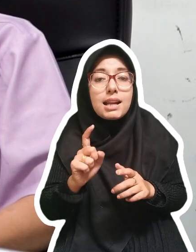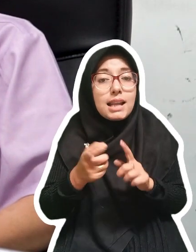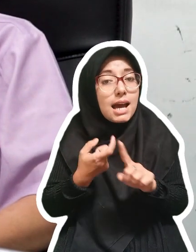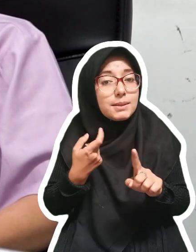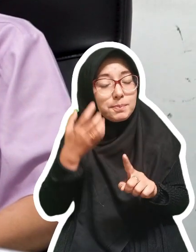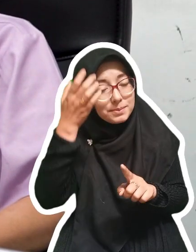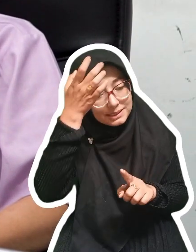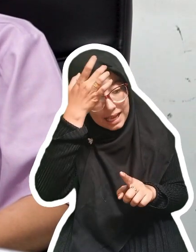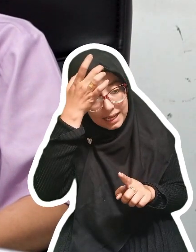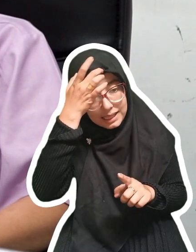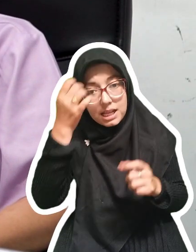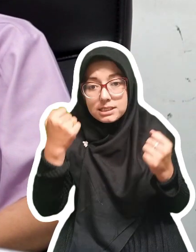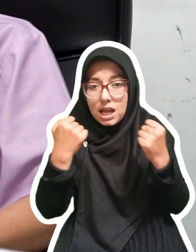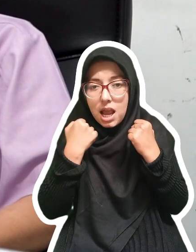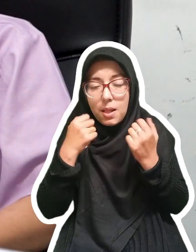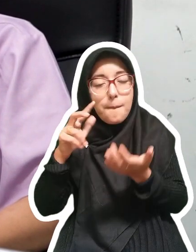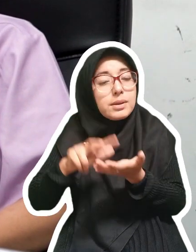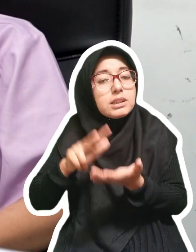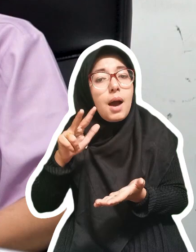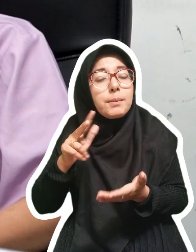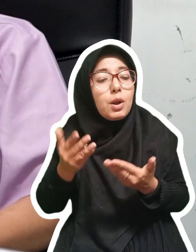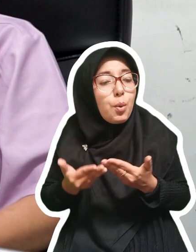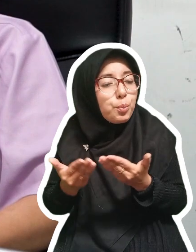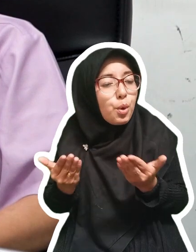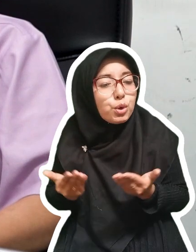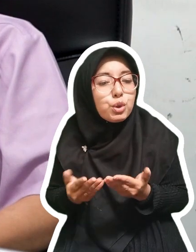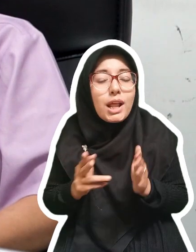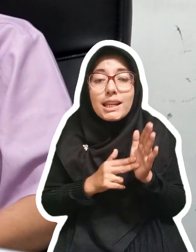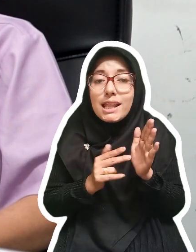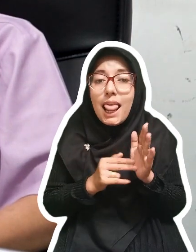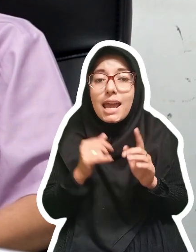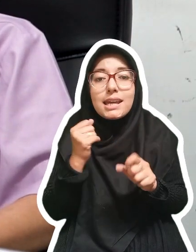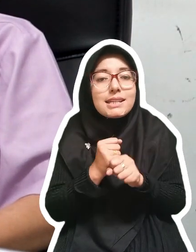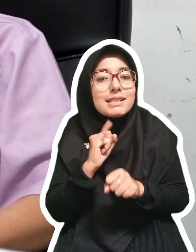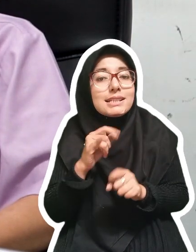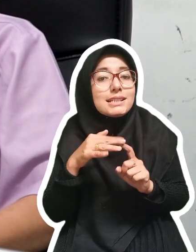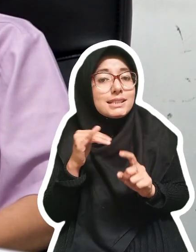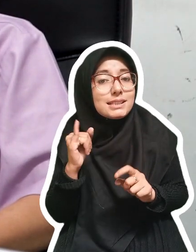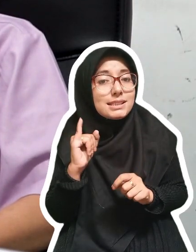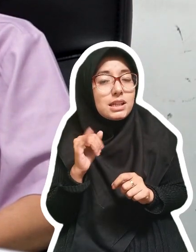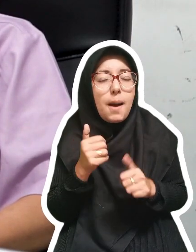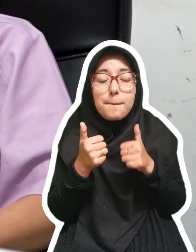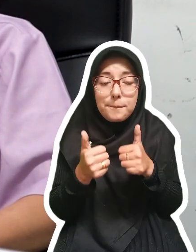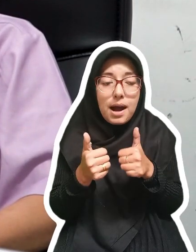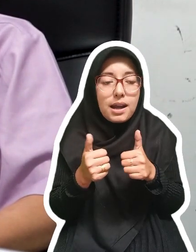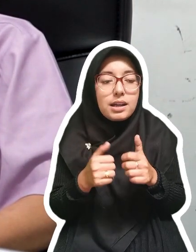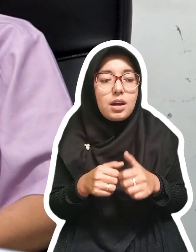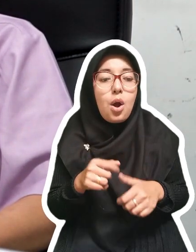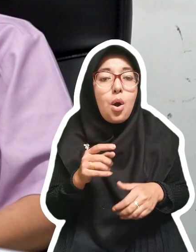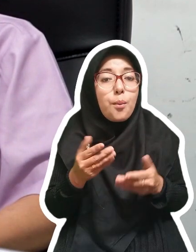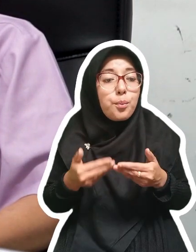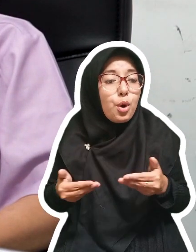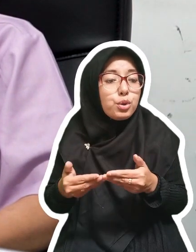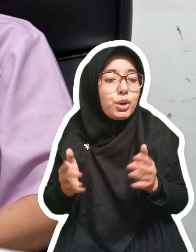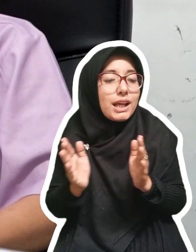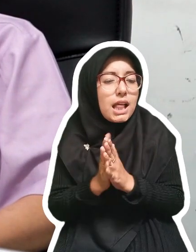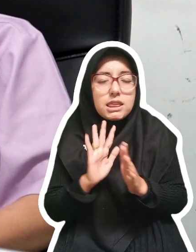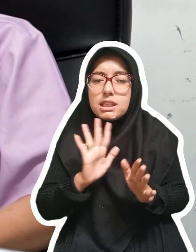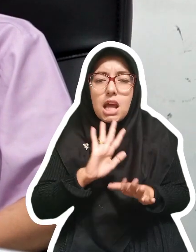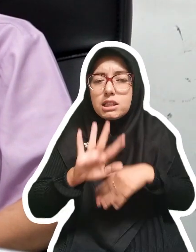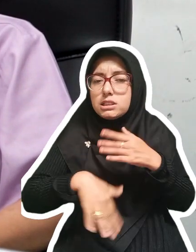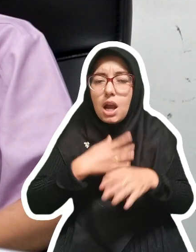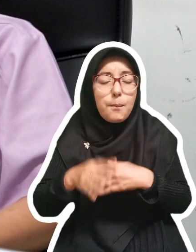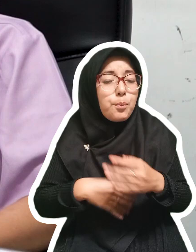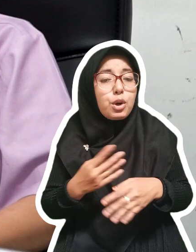sehat menjamin produk pangan memenuhi nilai gizi yang baik, utuh bahwa produk pangan tidak dicampur dengan